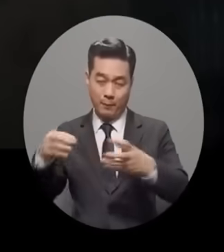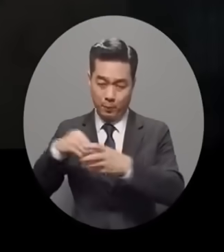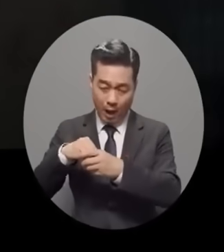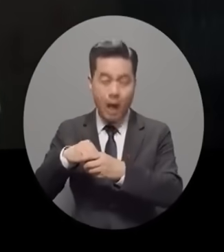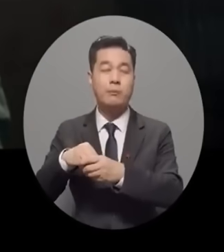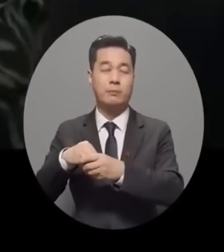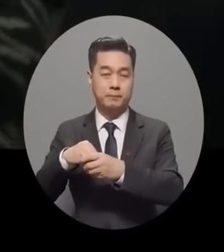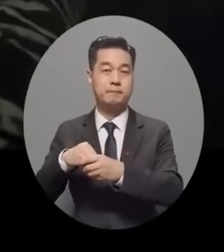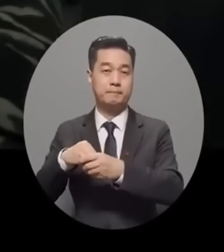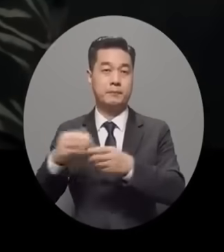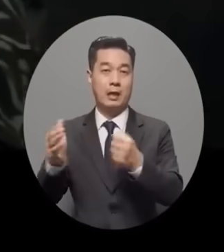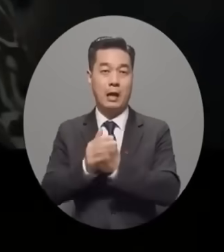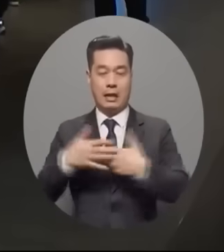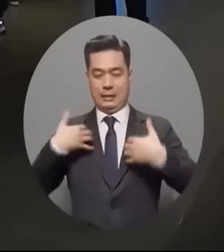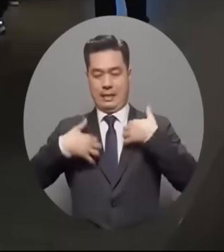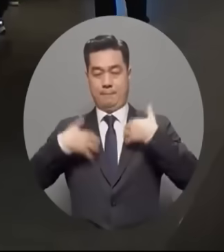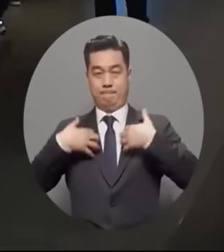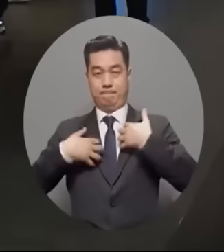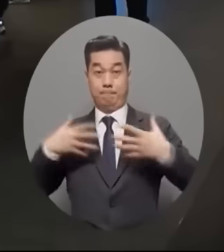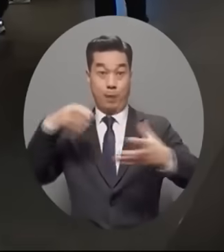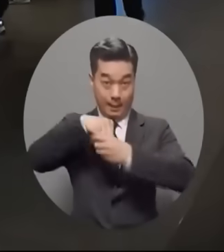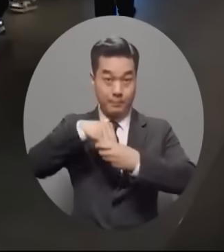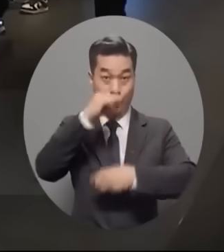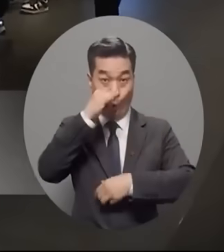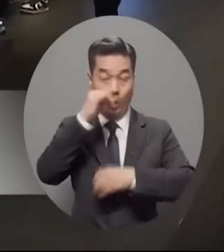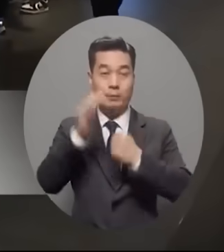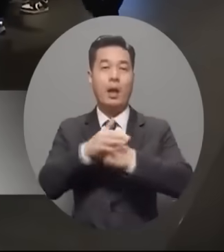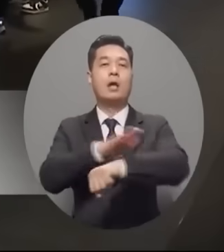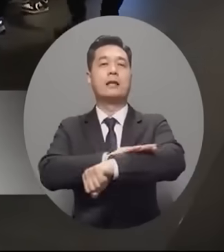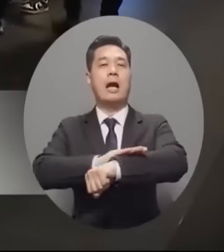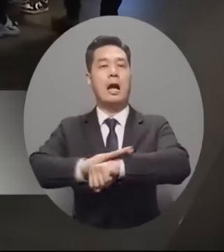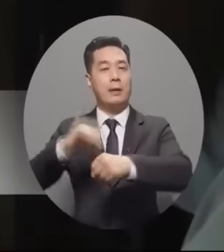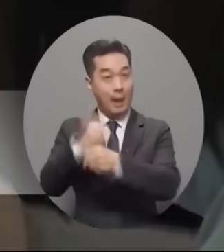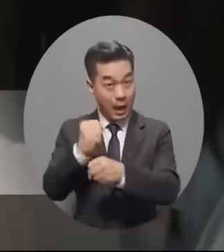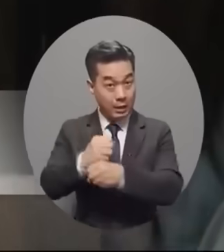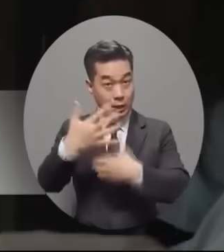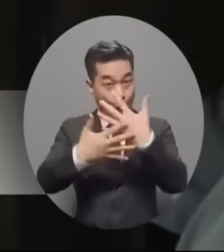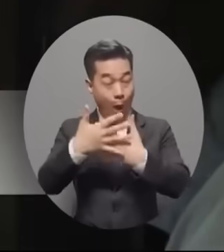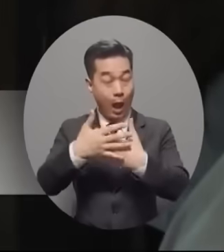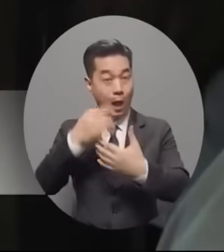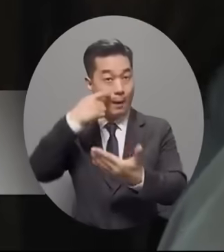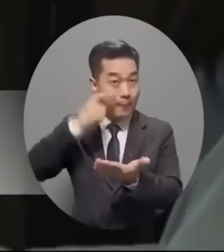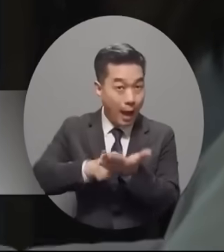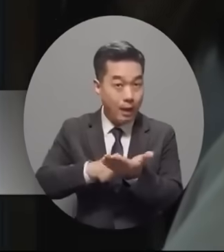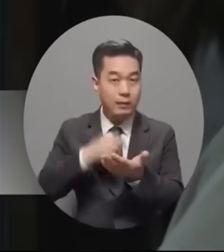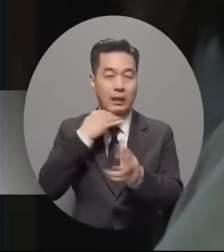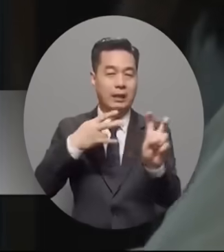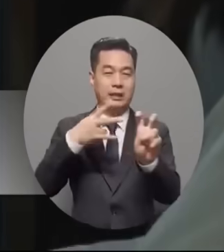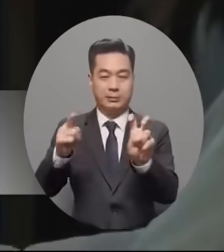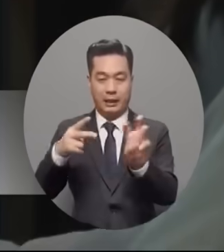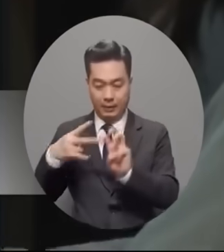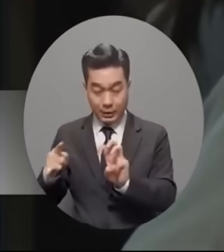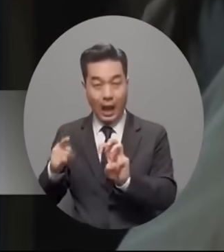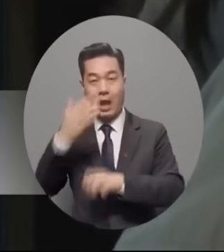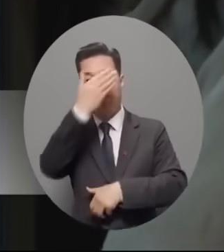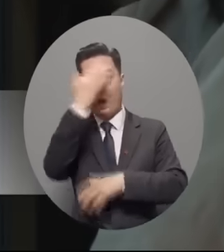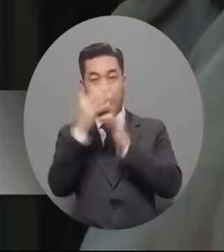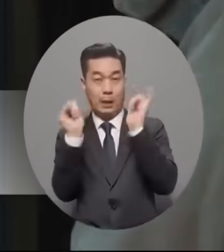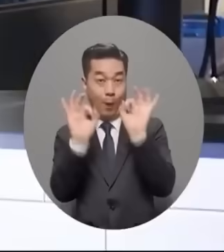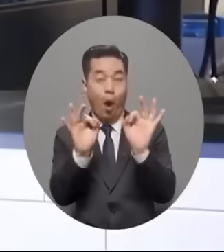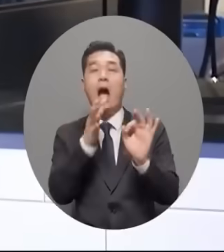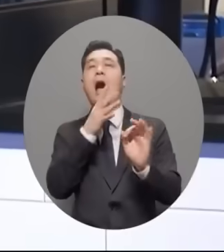극적 재미를 놓치지 않았습니다. 잘 만든 영화를 먼저 알아본 건 20, 30대 젊은